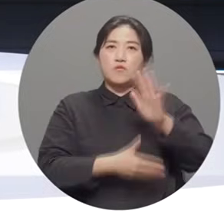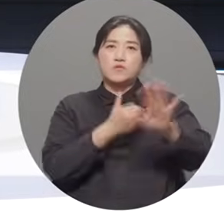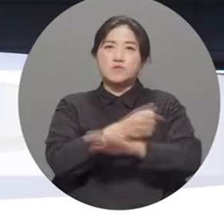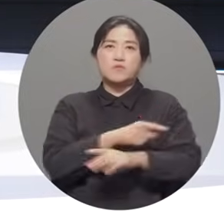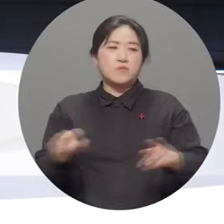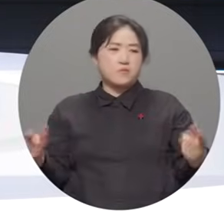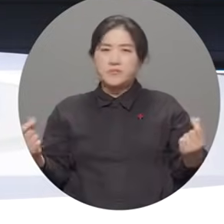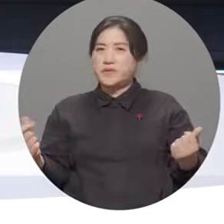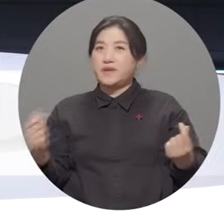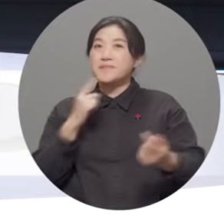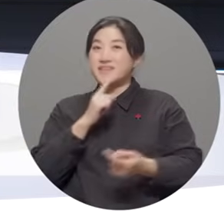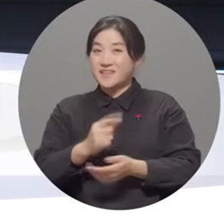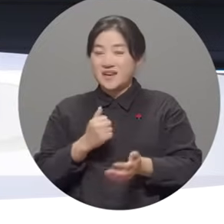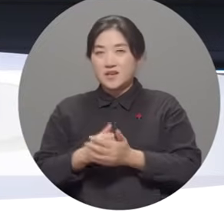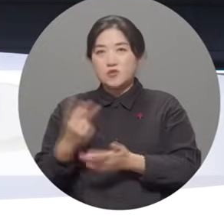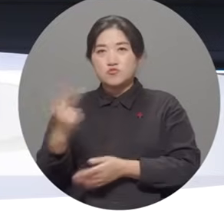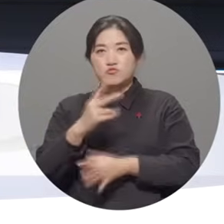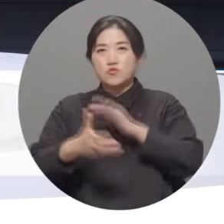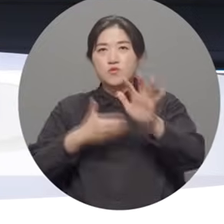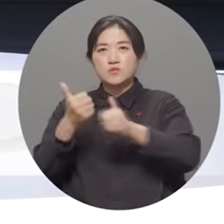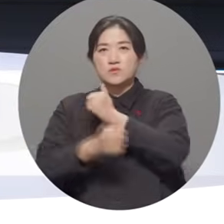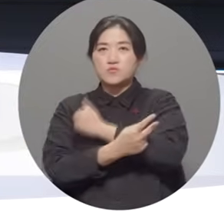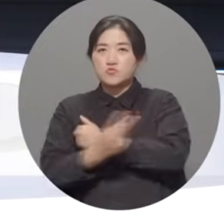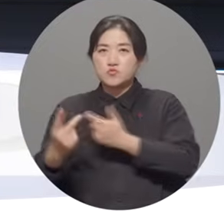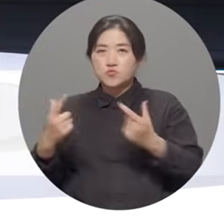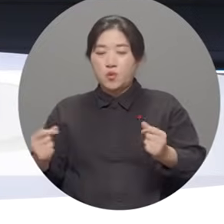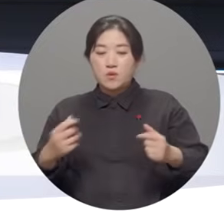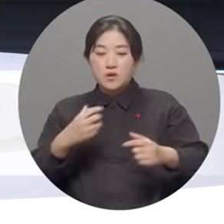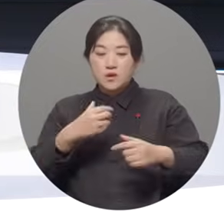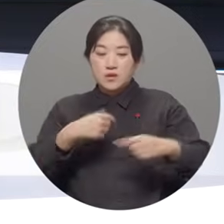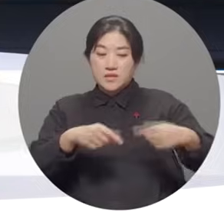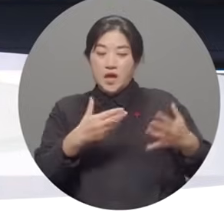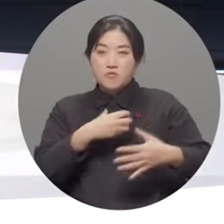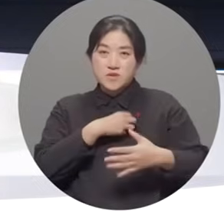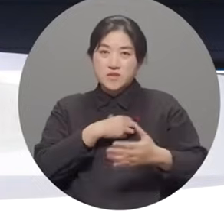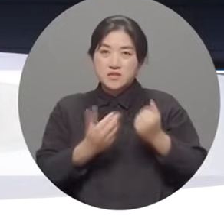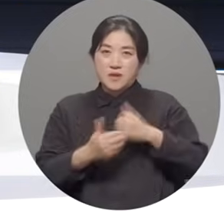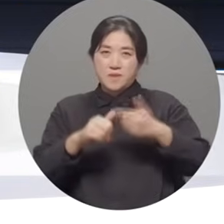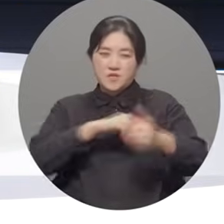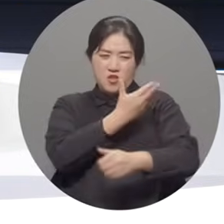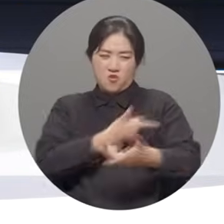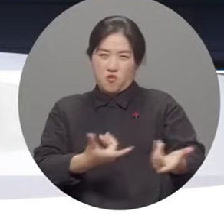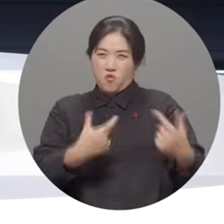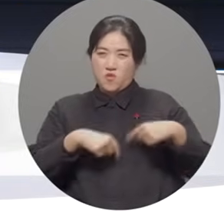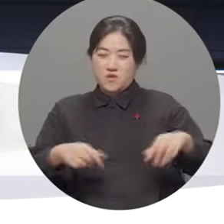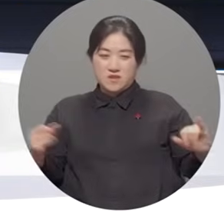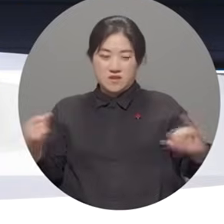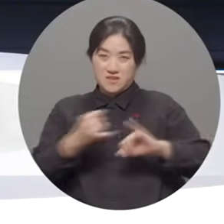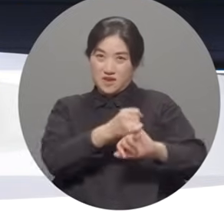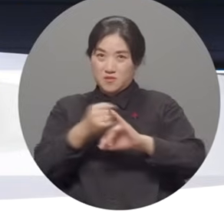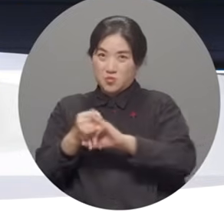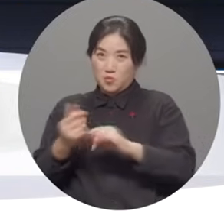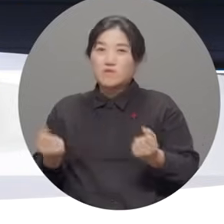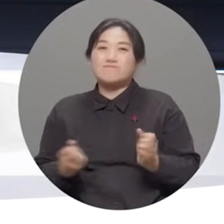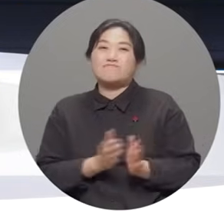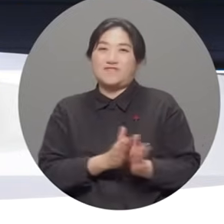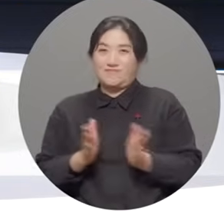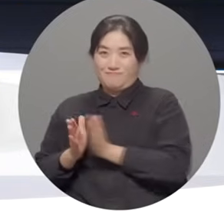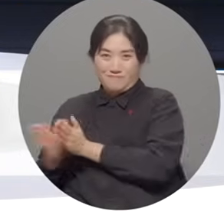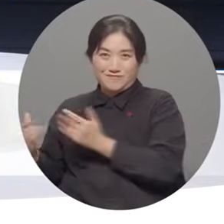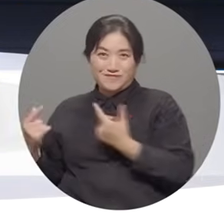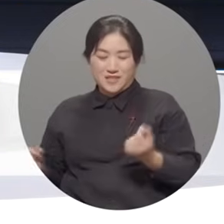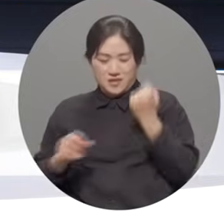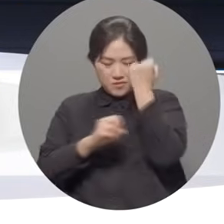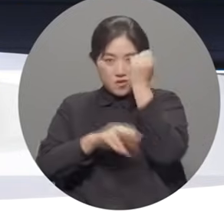나오고 있습니다. 두 혁신위 모두 당의 위기 속에 혁신 전권을 위임받는다는 약속으로 시작했지만 근본적인